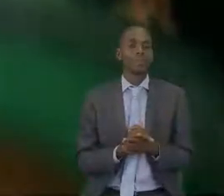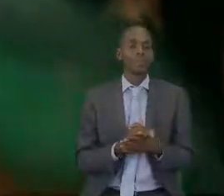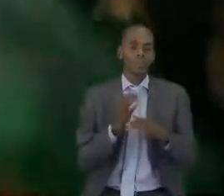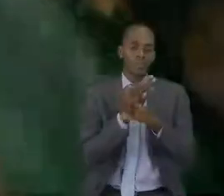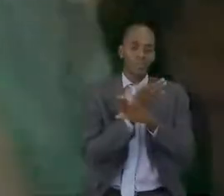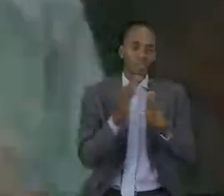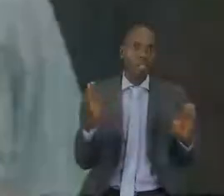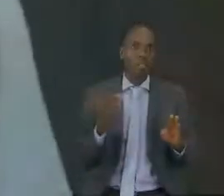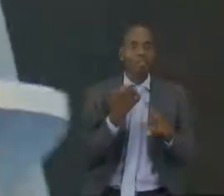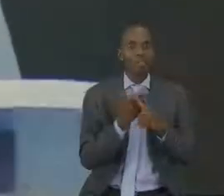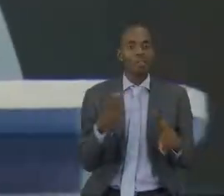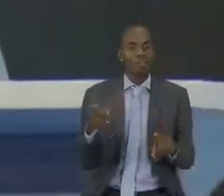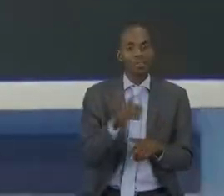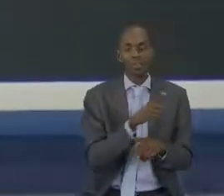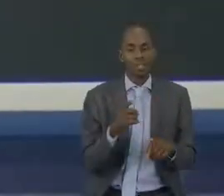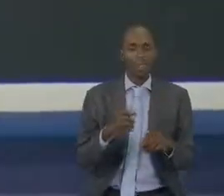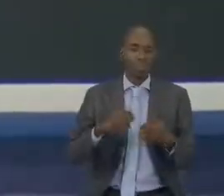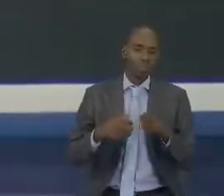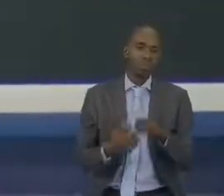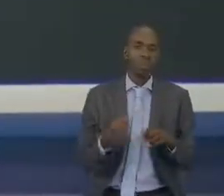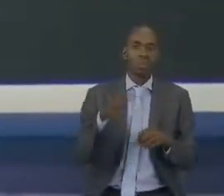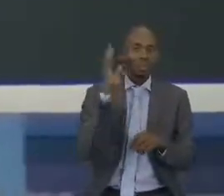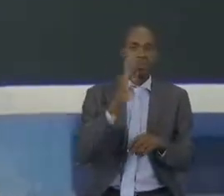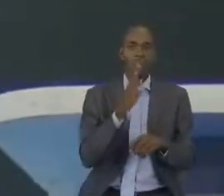Libre de leur... Tu seras libéré